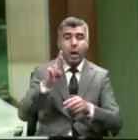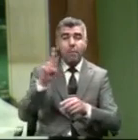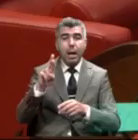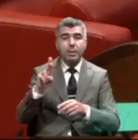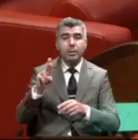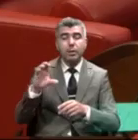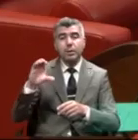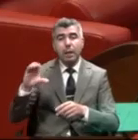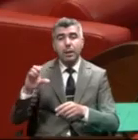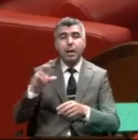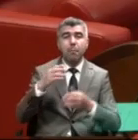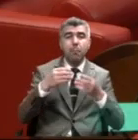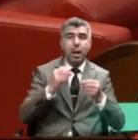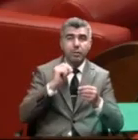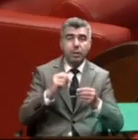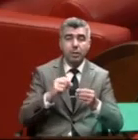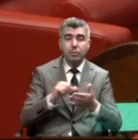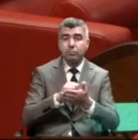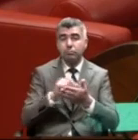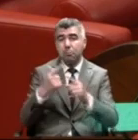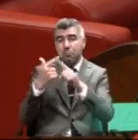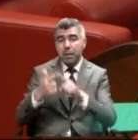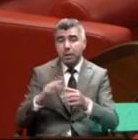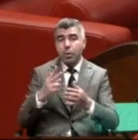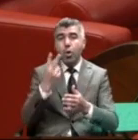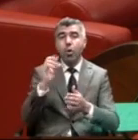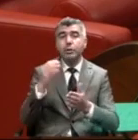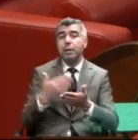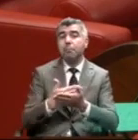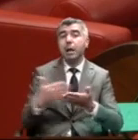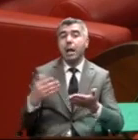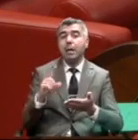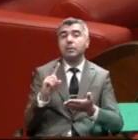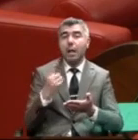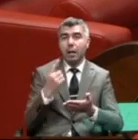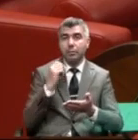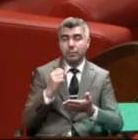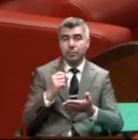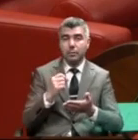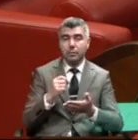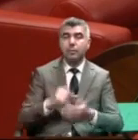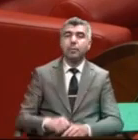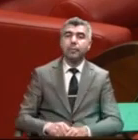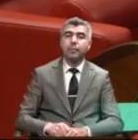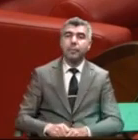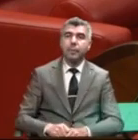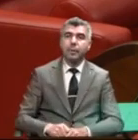مراكشي راه التمويل نتاعه يناهز العشرين مليار ده خيار